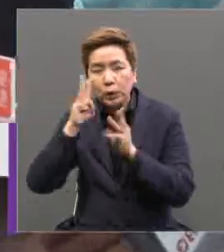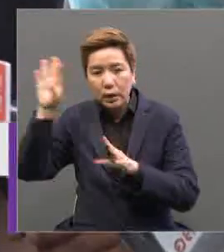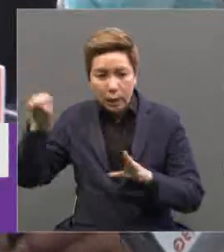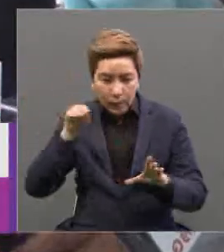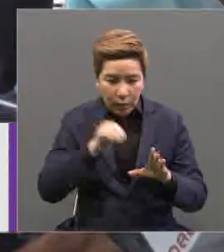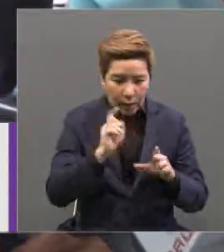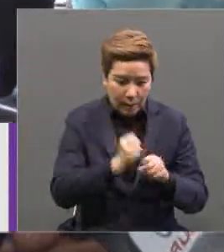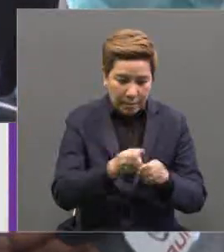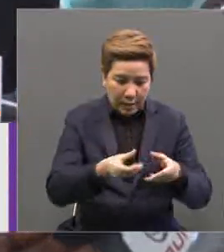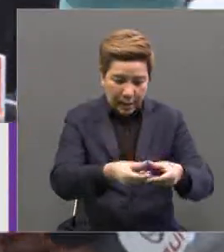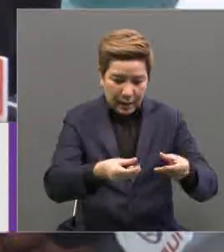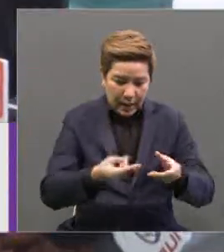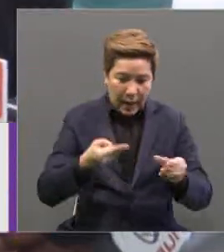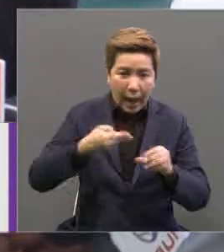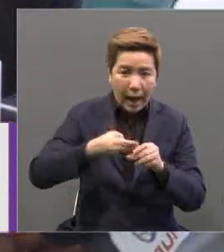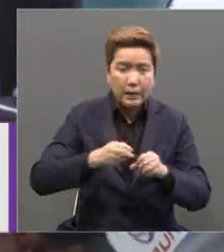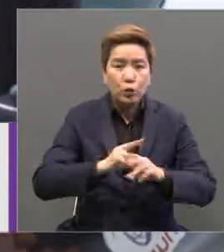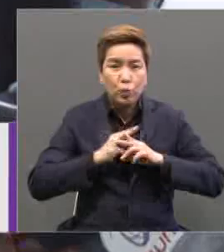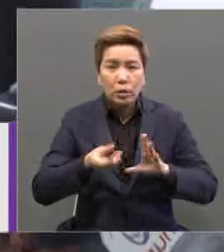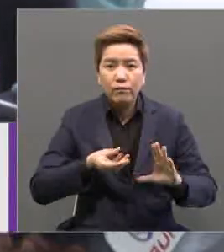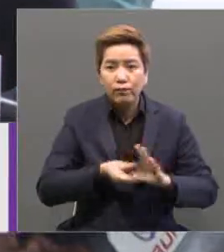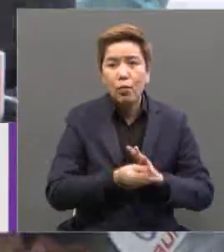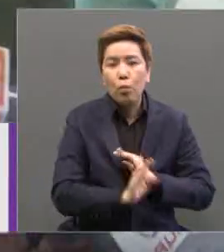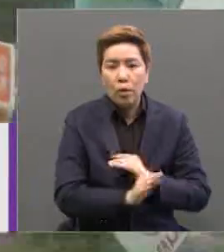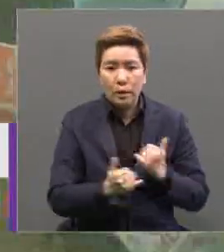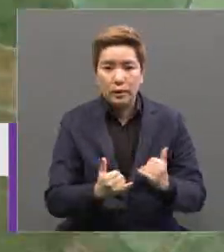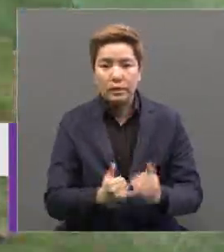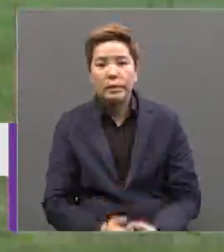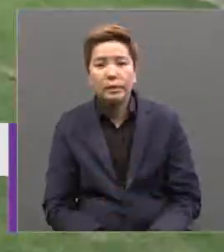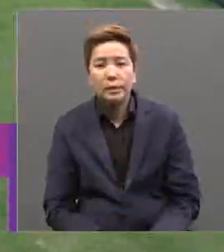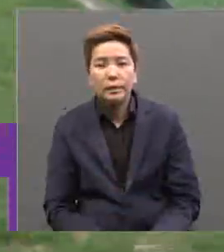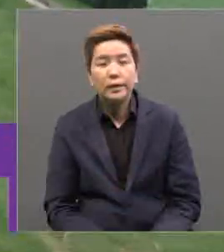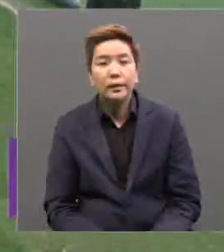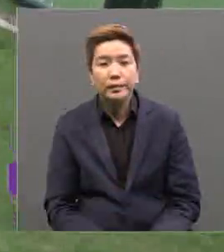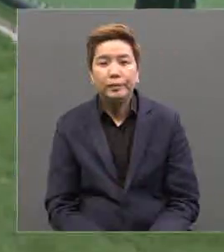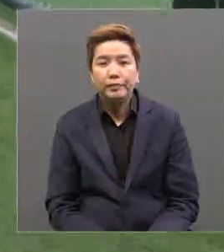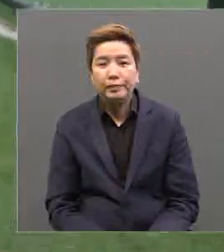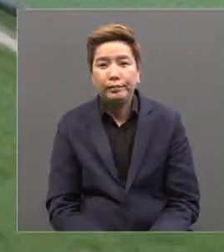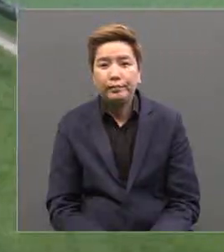ซ่อนไว้ในอุปกรณ์อิเล็กทรอนิกส์ส่วนตัวแทนค่ะ so something